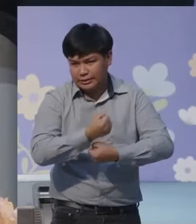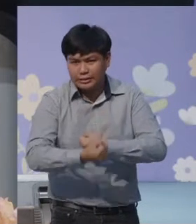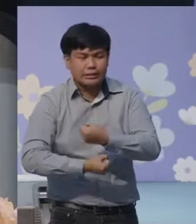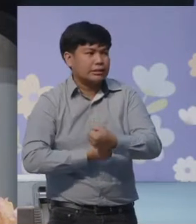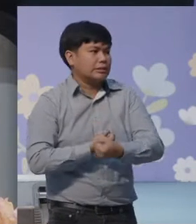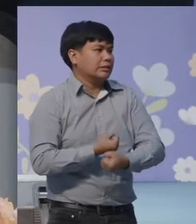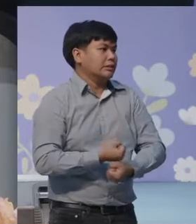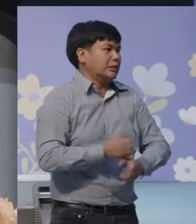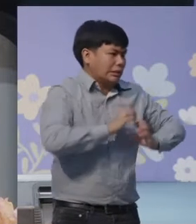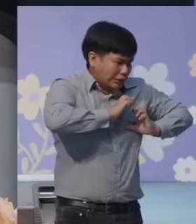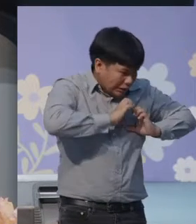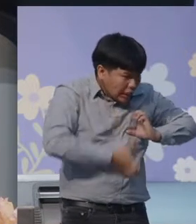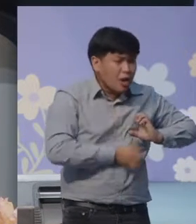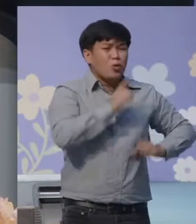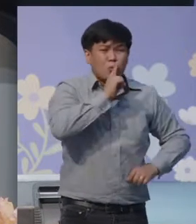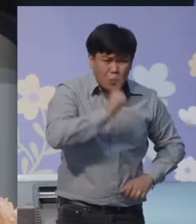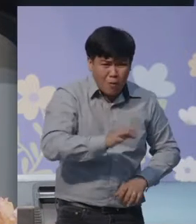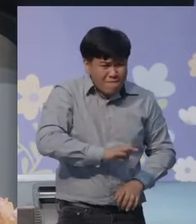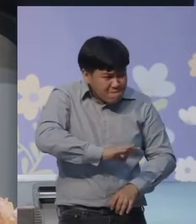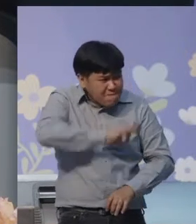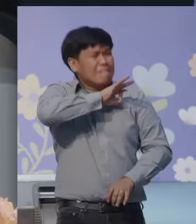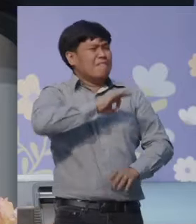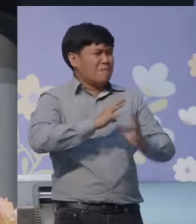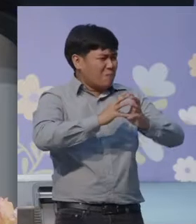masama ang loob, totoo, nagagalit,